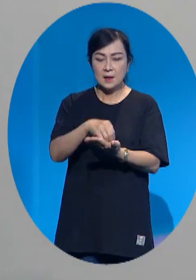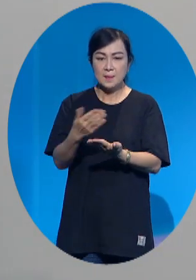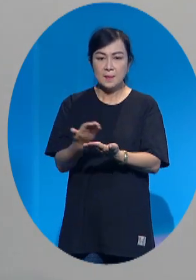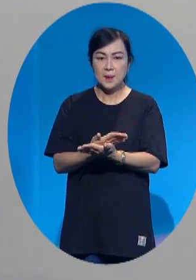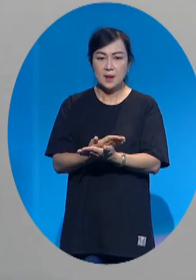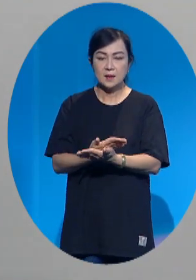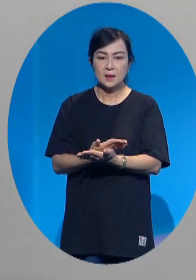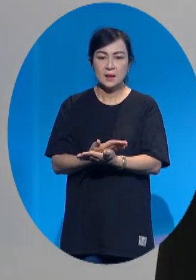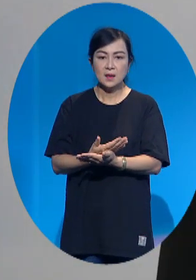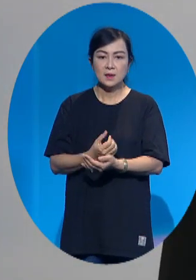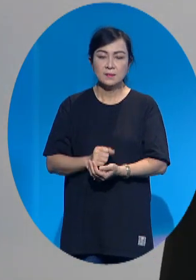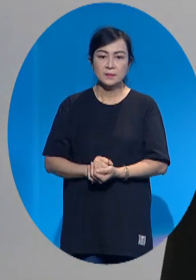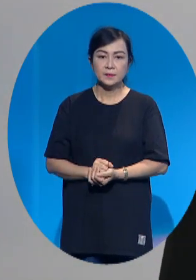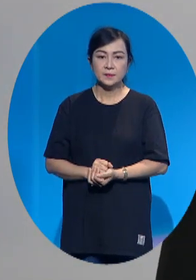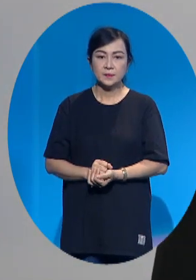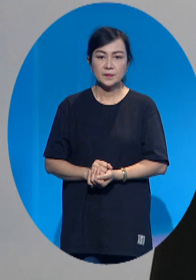các khuyến cáo hiện hành.